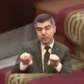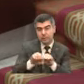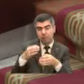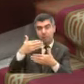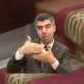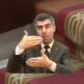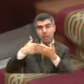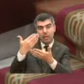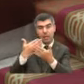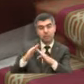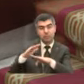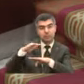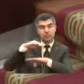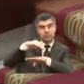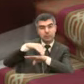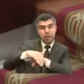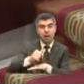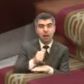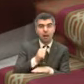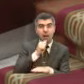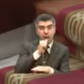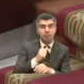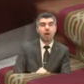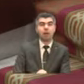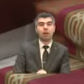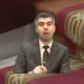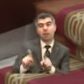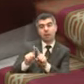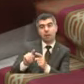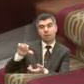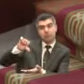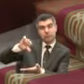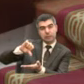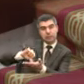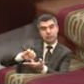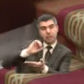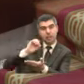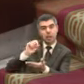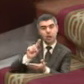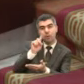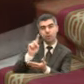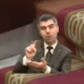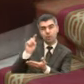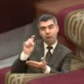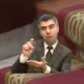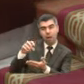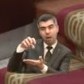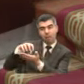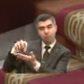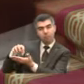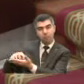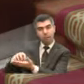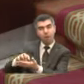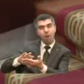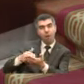للضخ، وتقويه الانتاج بمركز ديال اكلموس، وتزويد المراكز ديال تيغ السالين سيدي بوعابد سيدي عامر